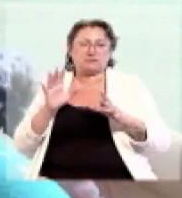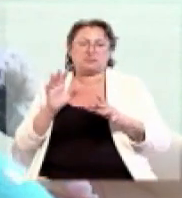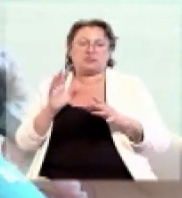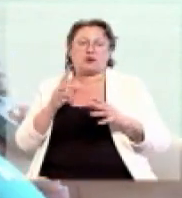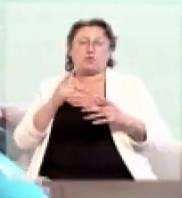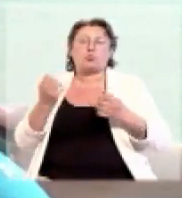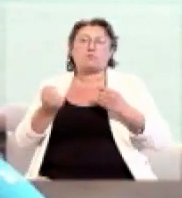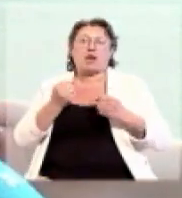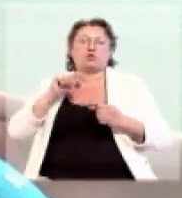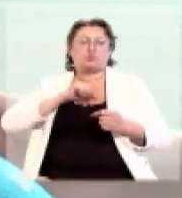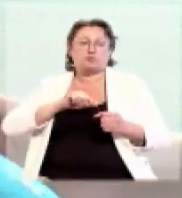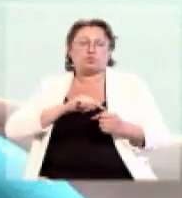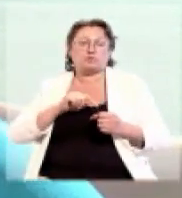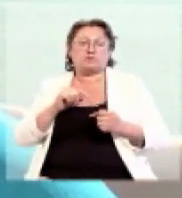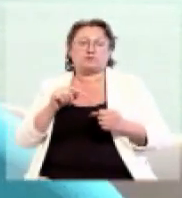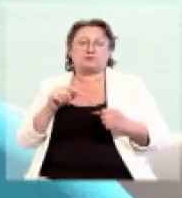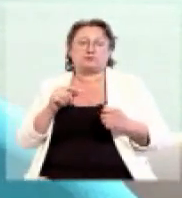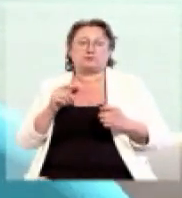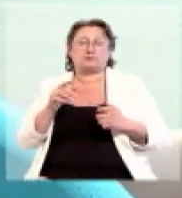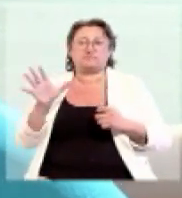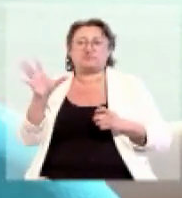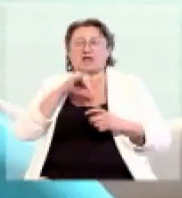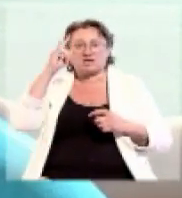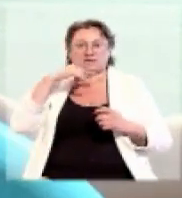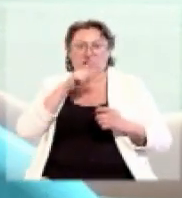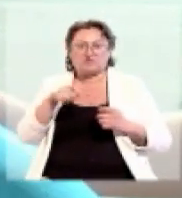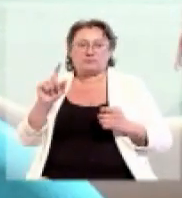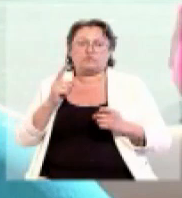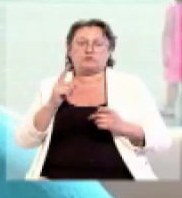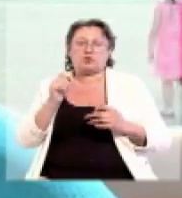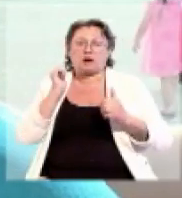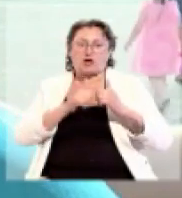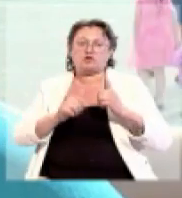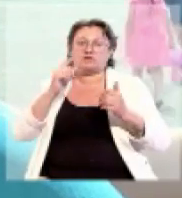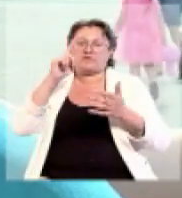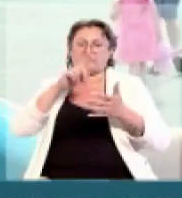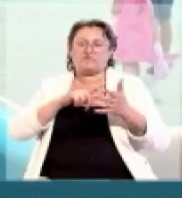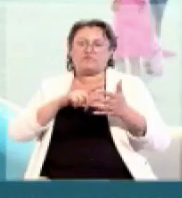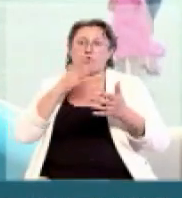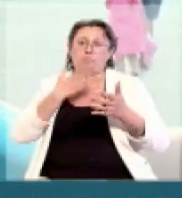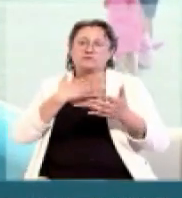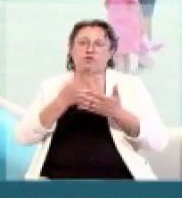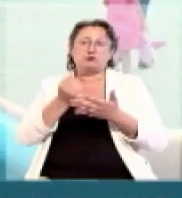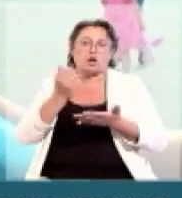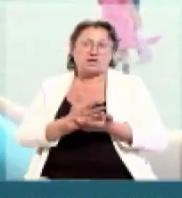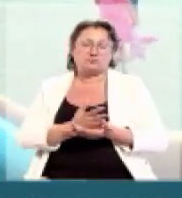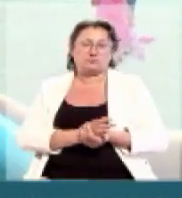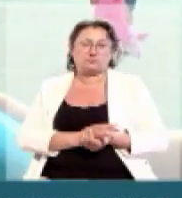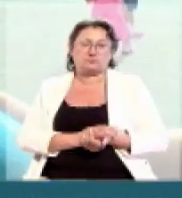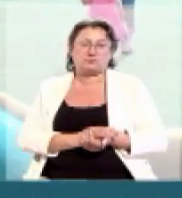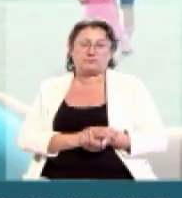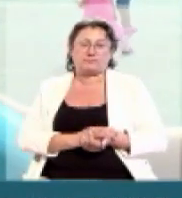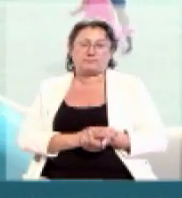подкрепляет дух всего народа, всех казахстанцев, потому что каждый любит столицу. Ну, в